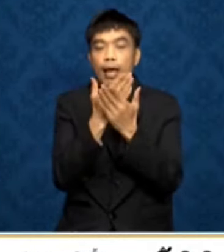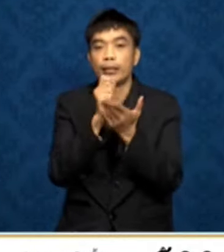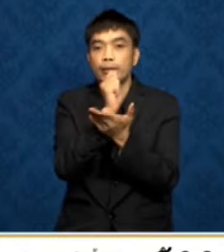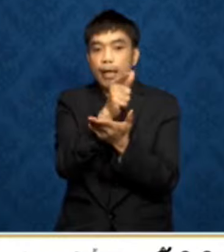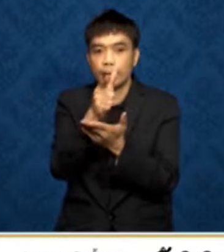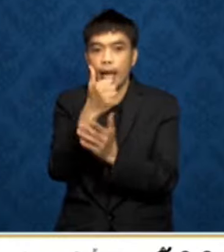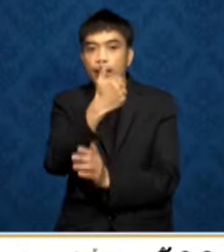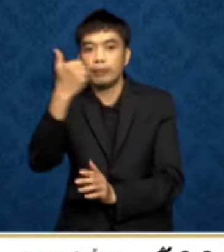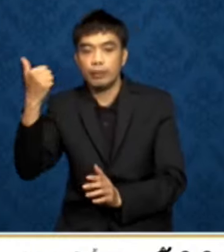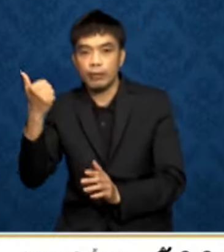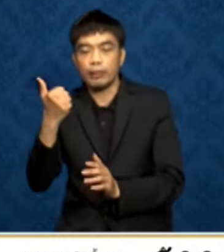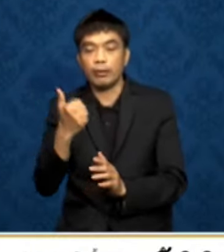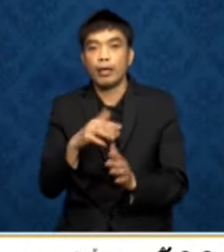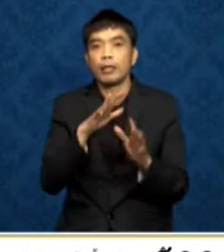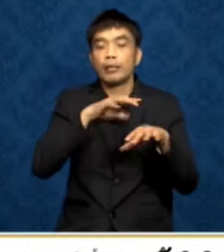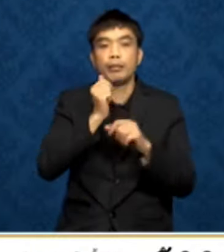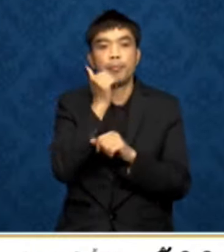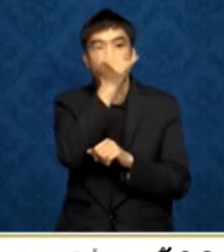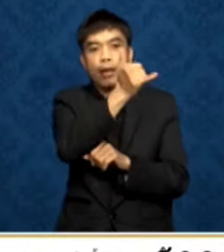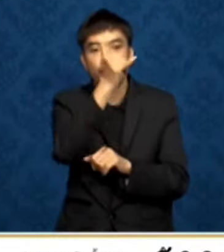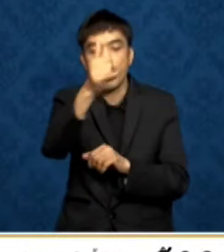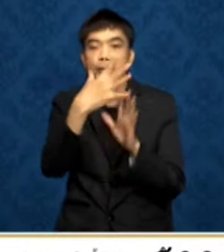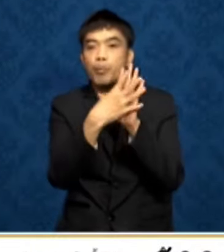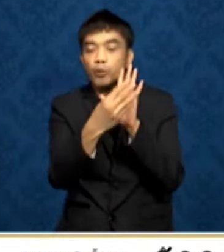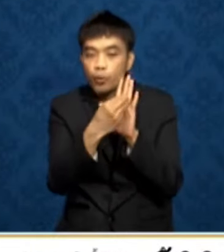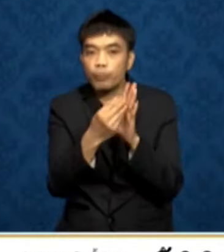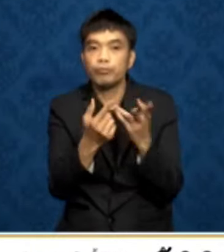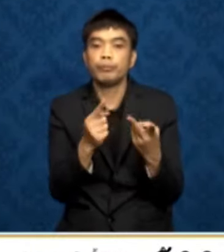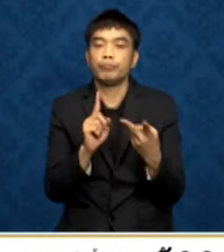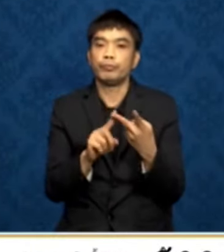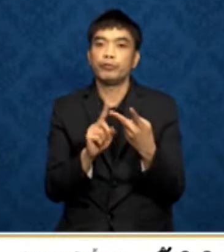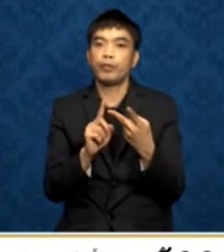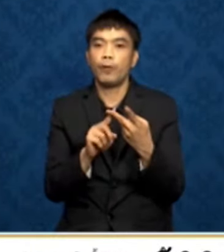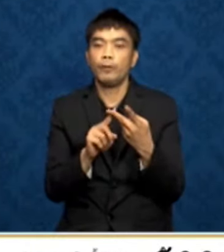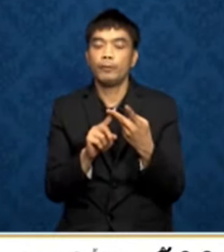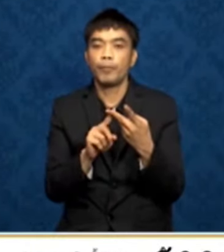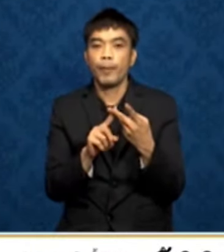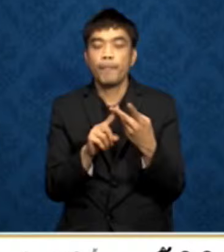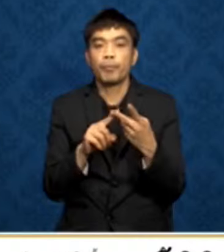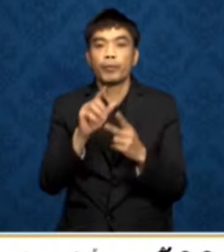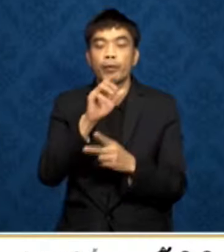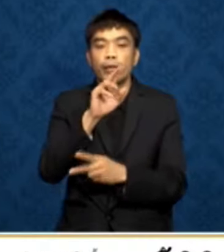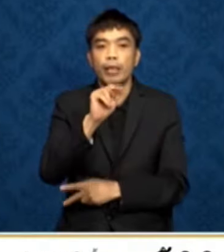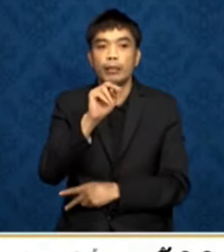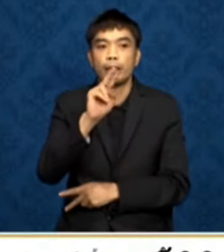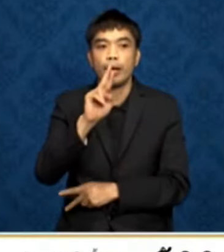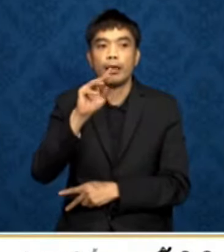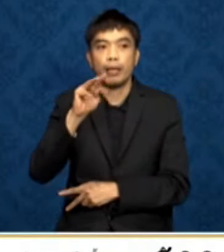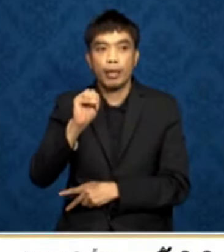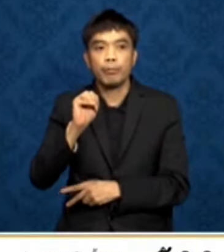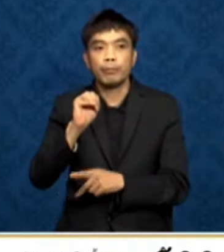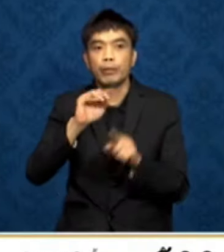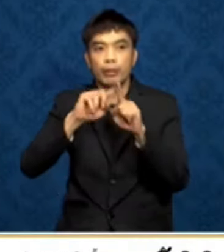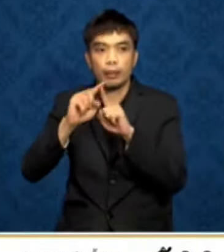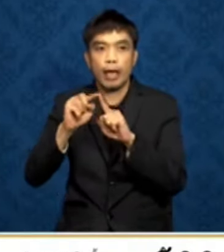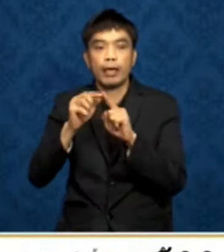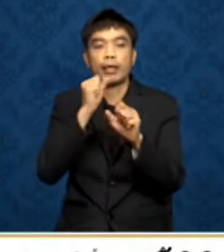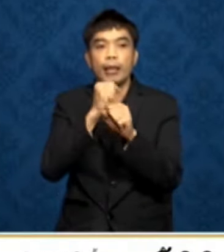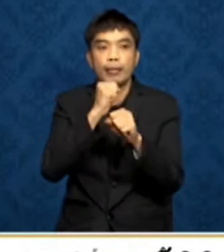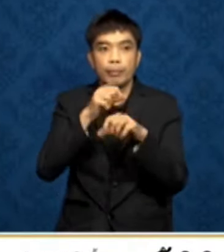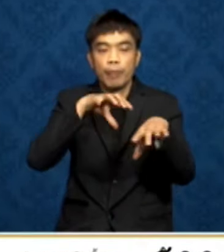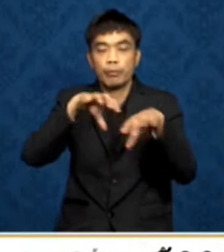นั้นเป็นงบที่ใช้ในการเดินทางไปประชุมนะครับไม่ว่าจะเป็นเกี่ยวกับเรื่องเอ่อการทำ nrmนะครับ National referralmechanismนะ